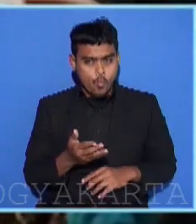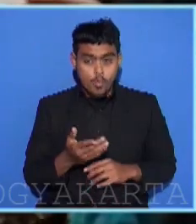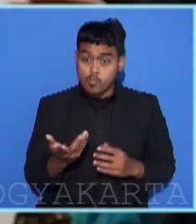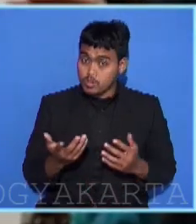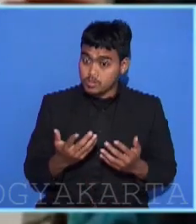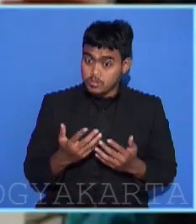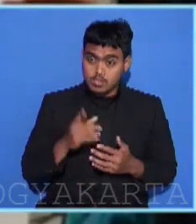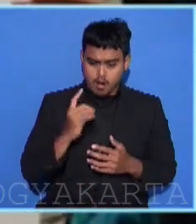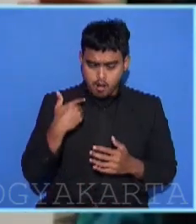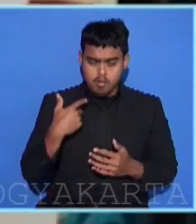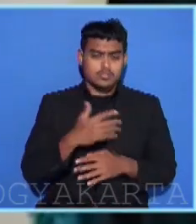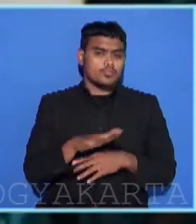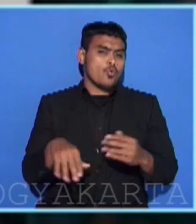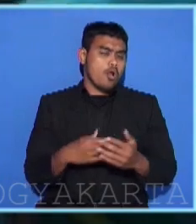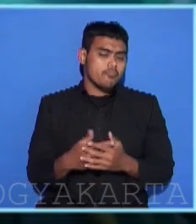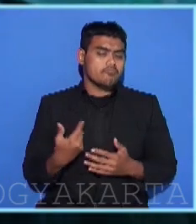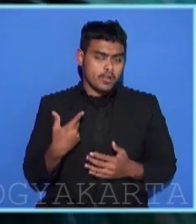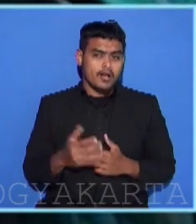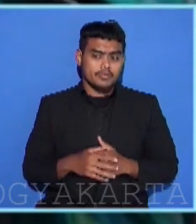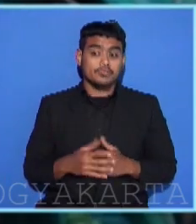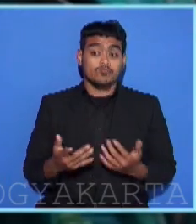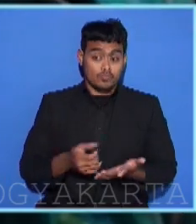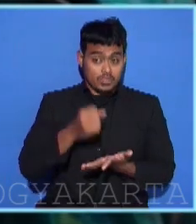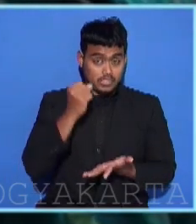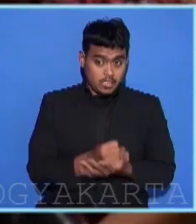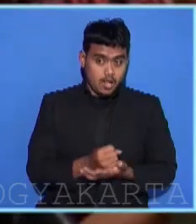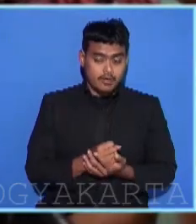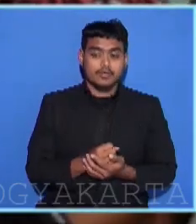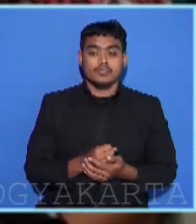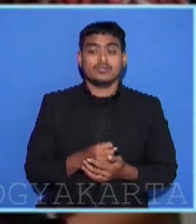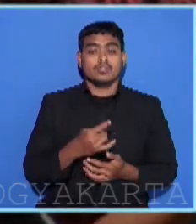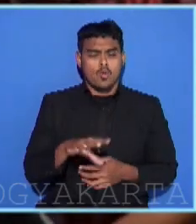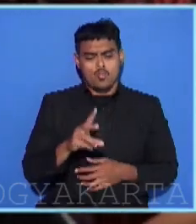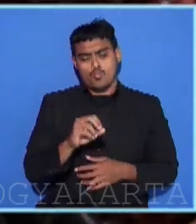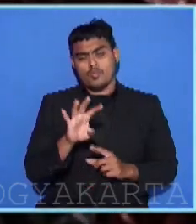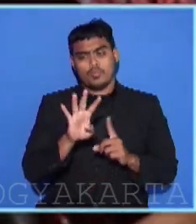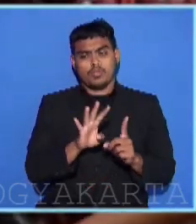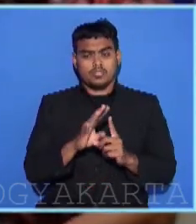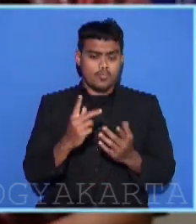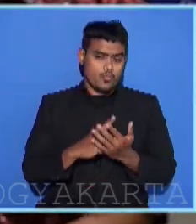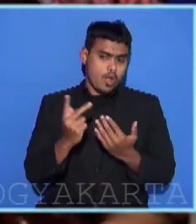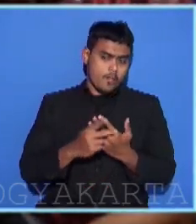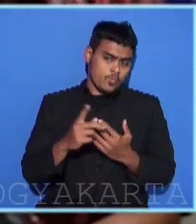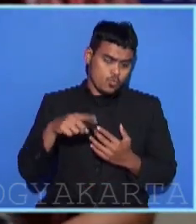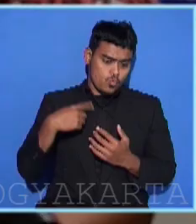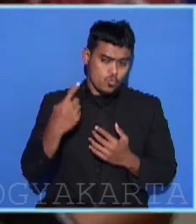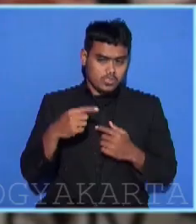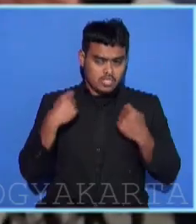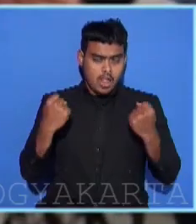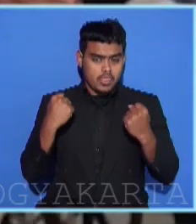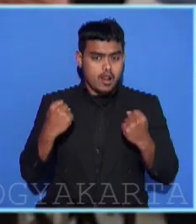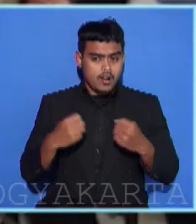sana. Sejak diluncurkan tahun 2014 silam, program Jaminan Kesehatan Nasional diharapkan memberikan